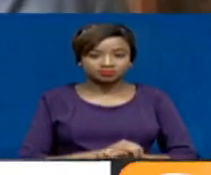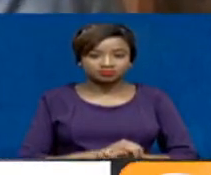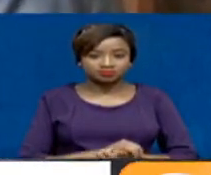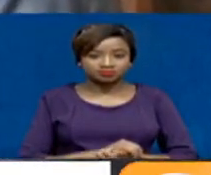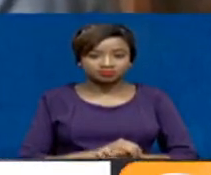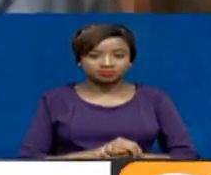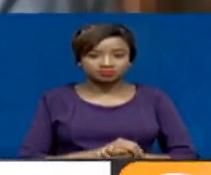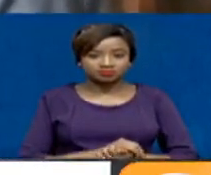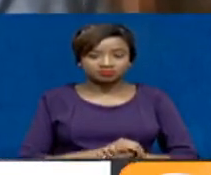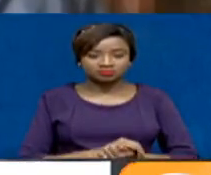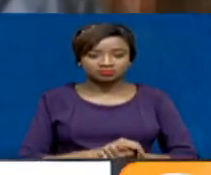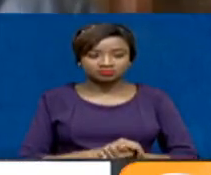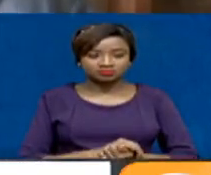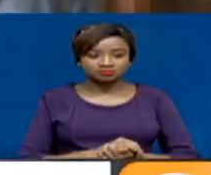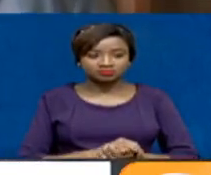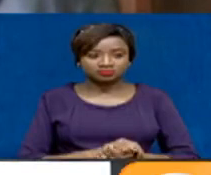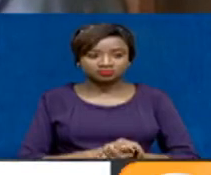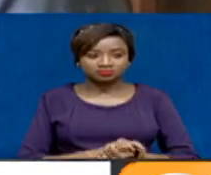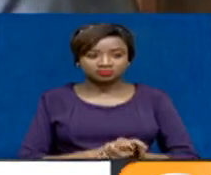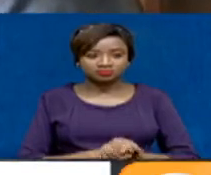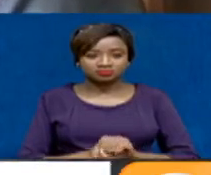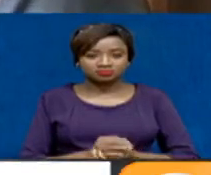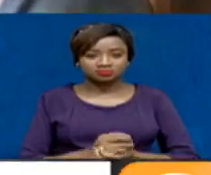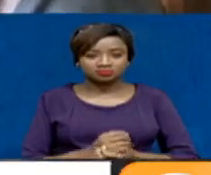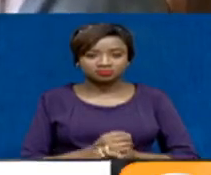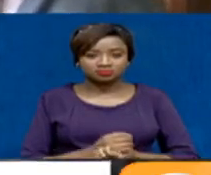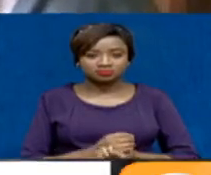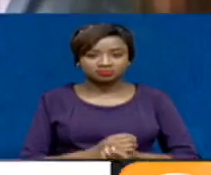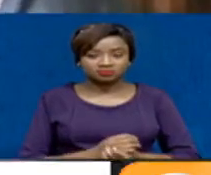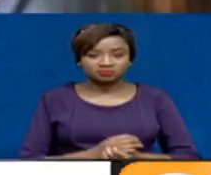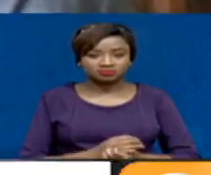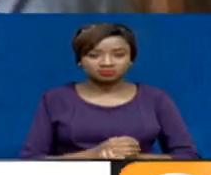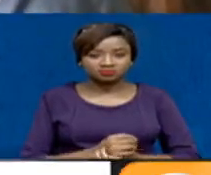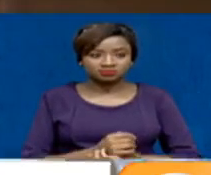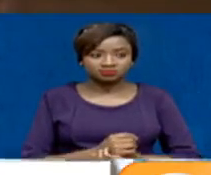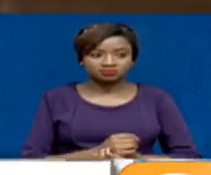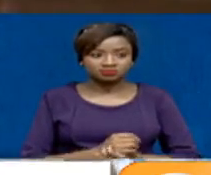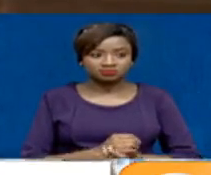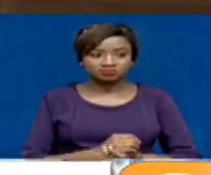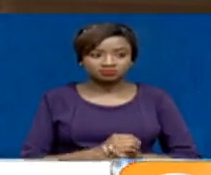Baada ya